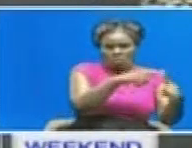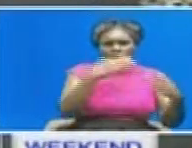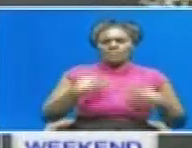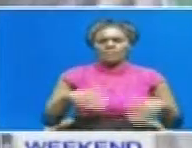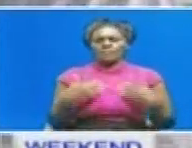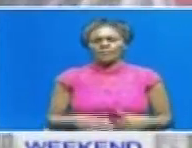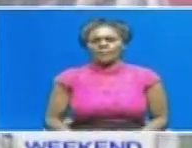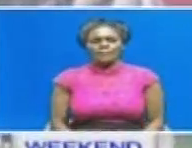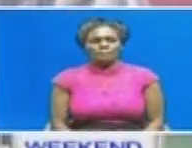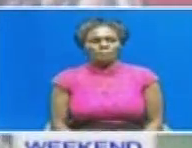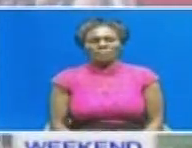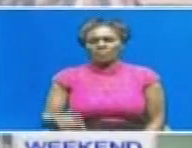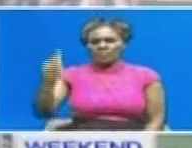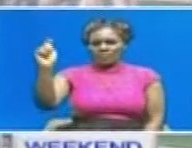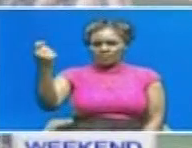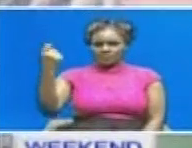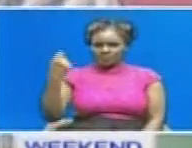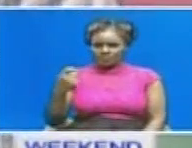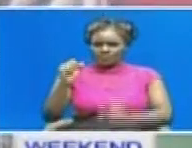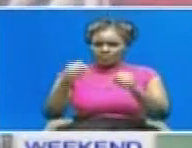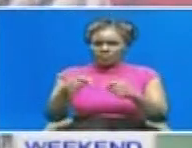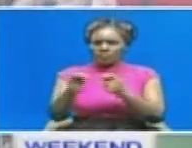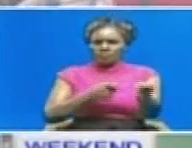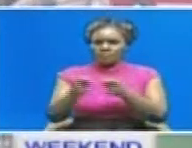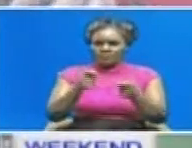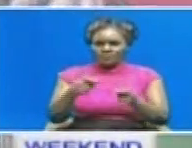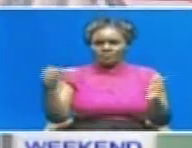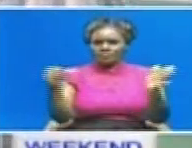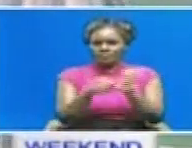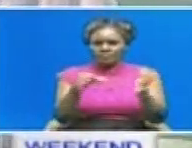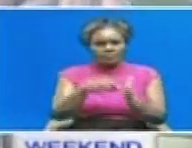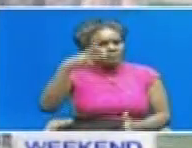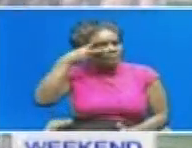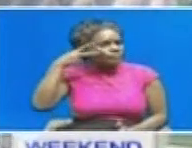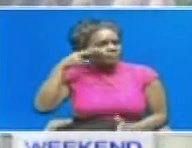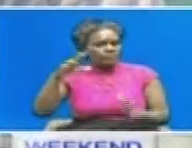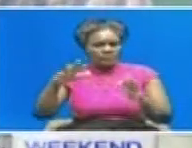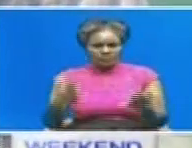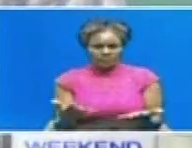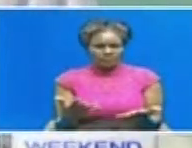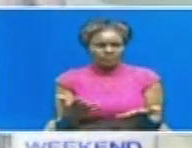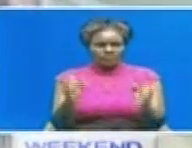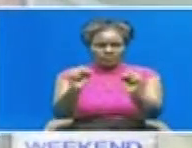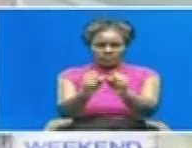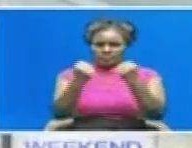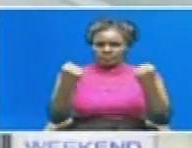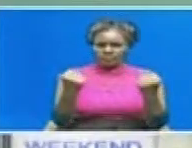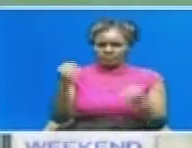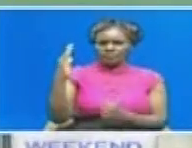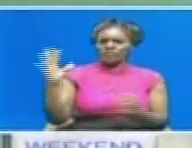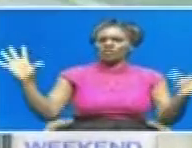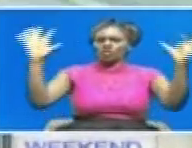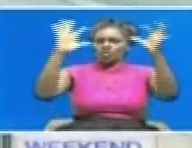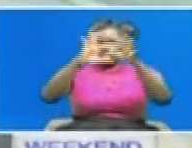hii. Kenya, tutaweza kukabiliana hili janga la usalama ama la kutokuwa na usalama